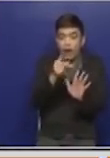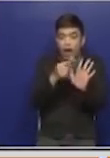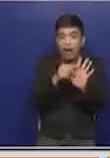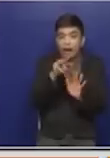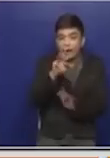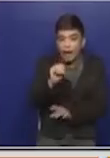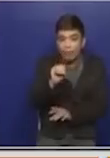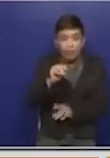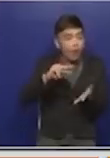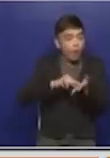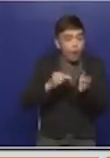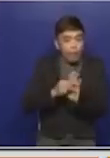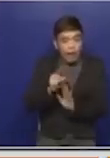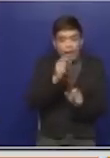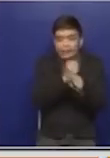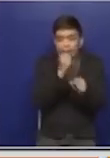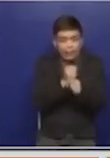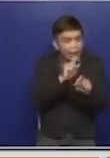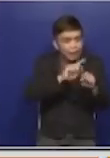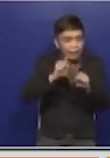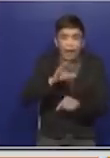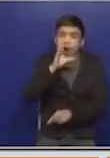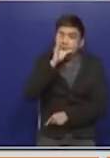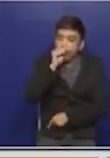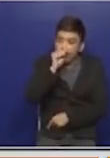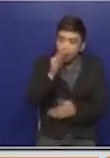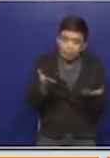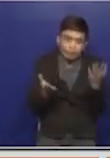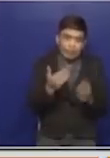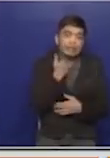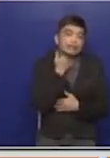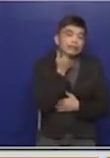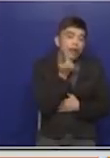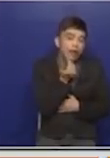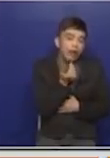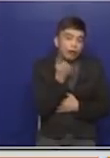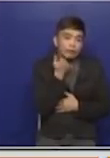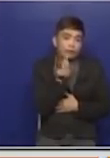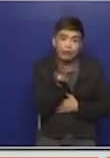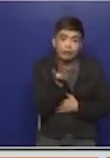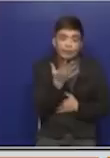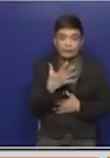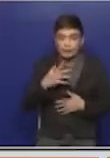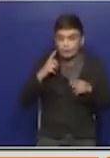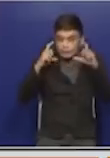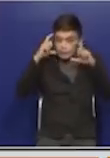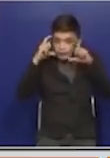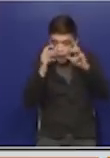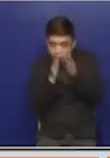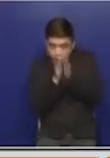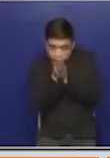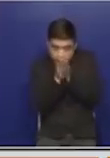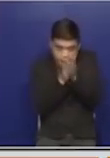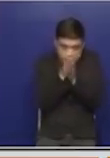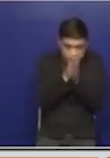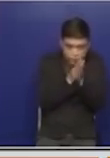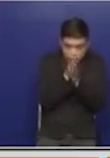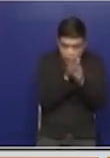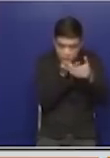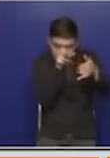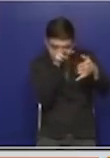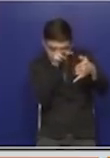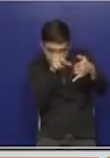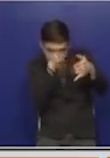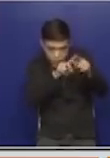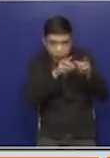ดไม่ว่าจะเป็นการกระทำโดยทางกายวาจาและการส่งเสียงการแสดงอากัปกิริยาท่าทางการแสดงหรือสื่อส